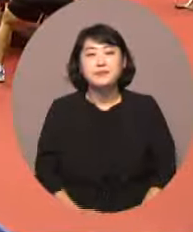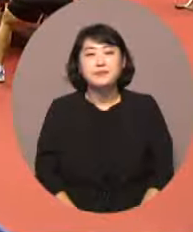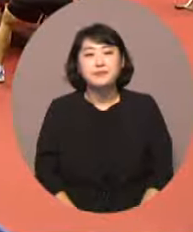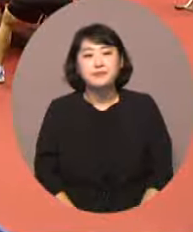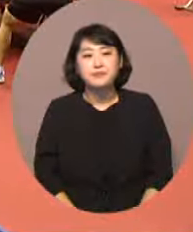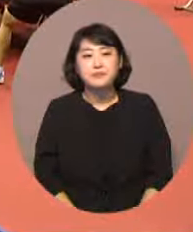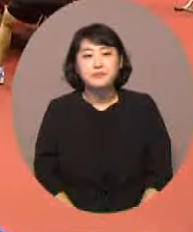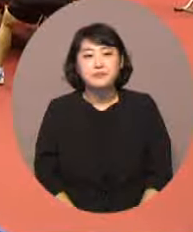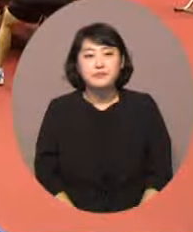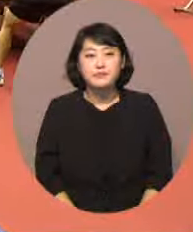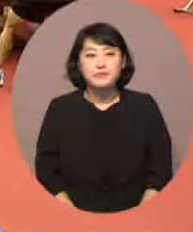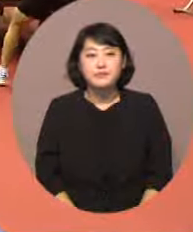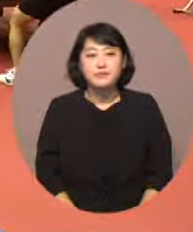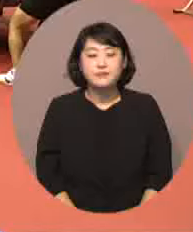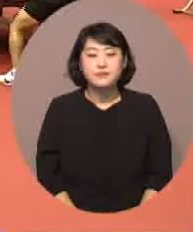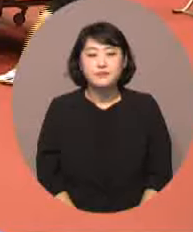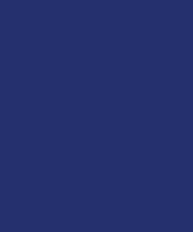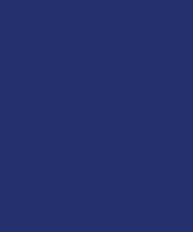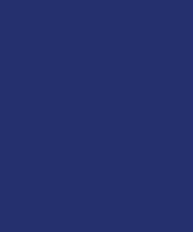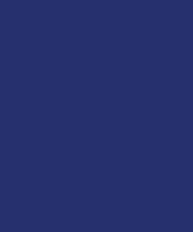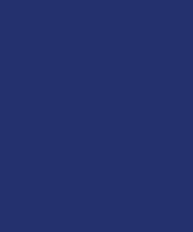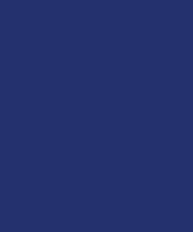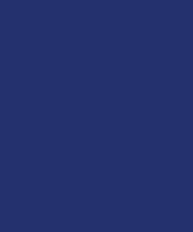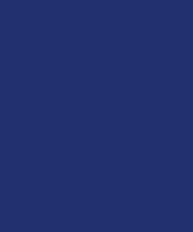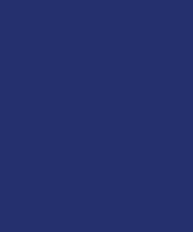MBC 뉴스 이승섭 있니다